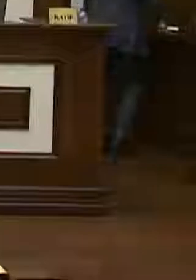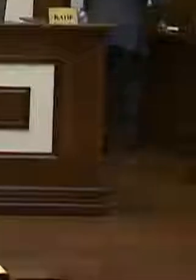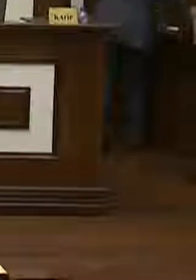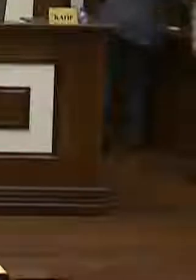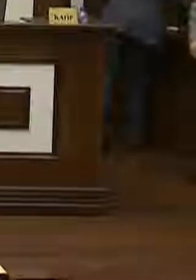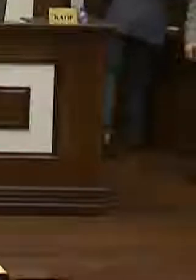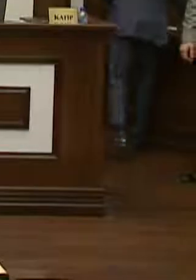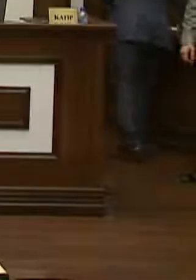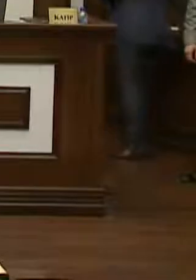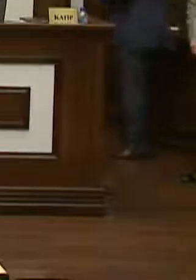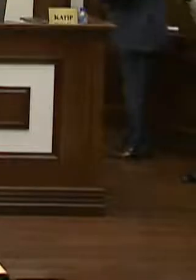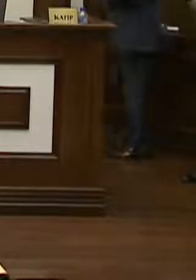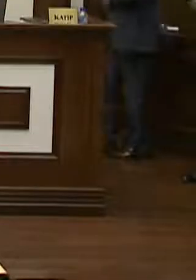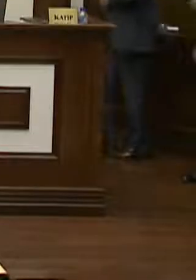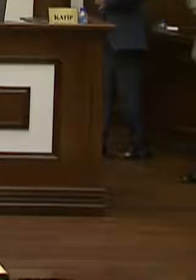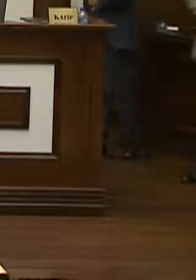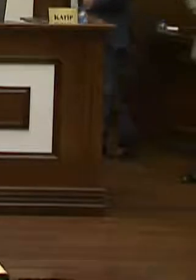Bu